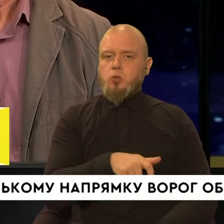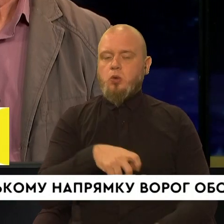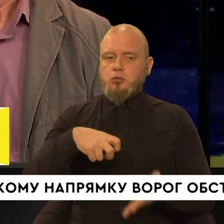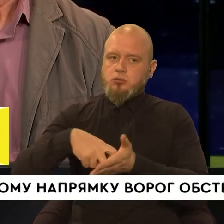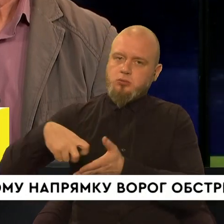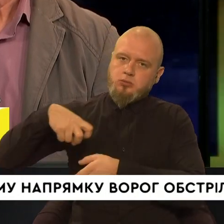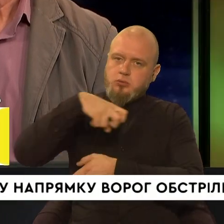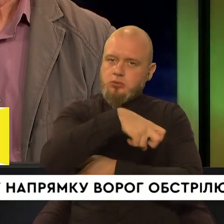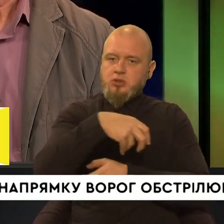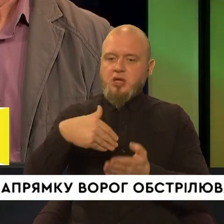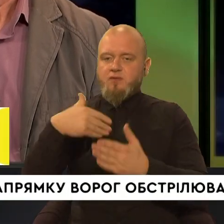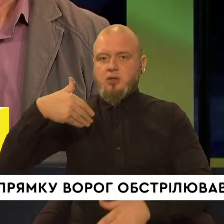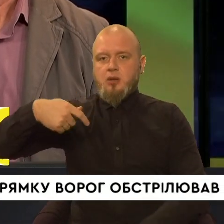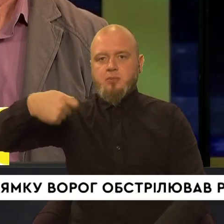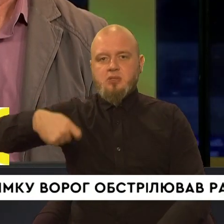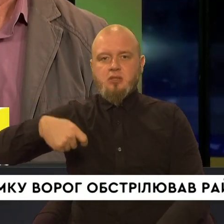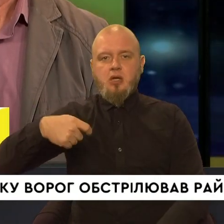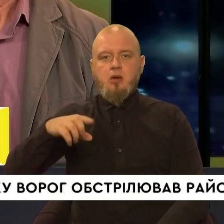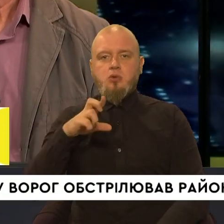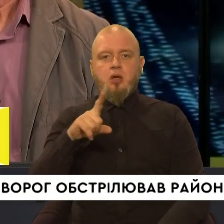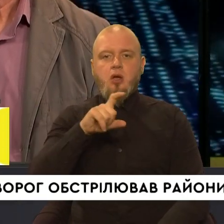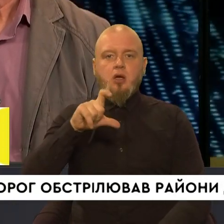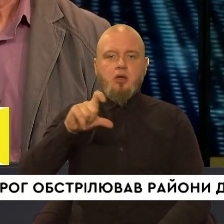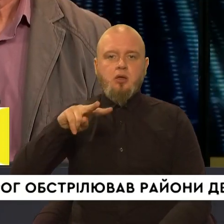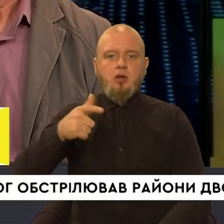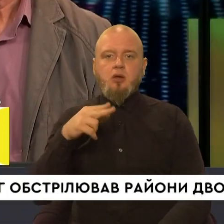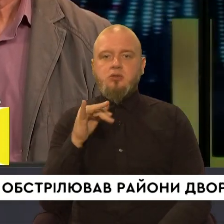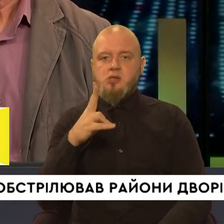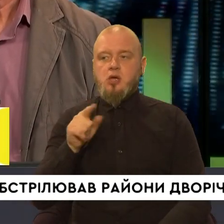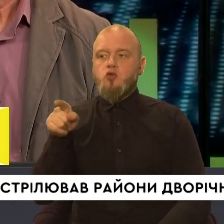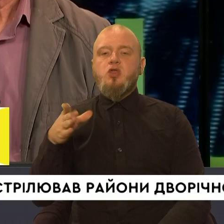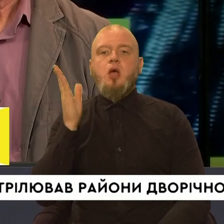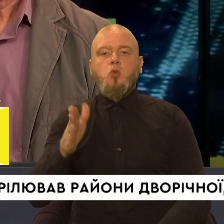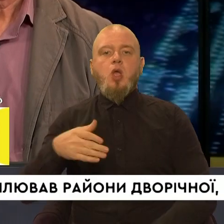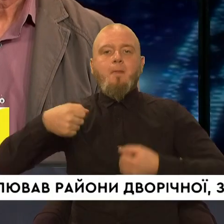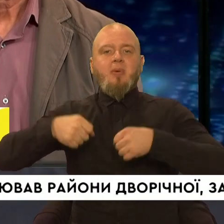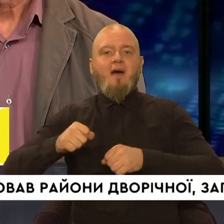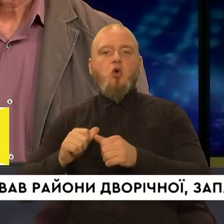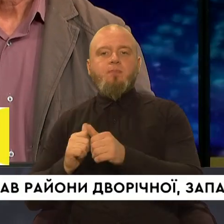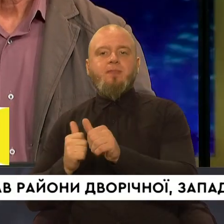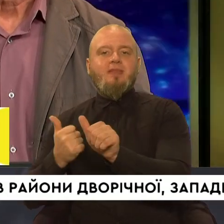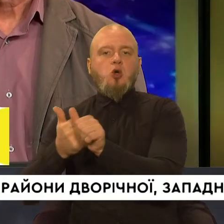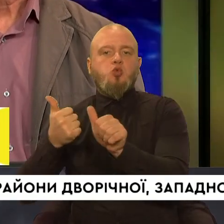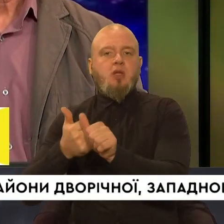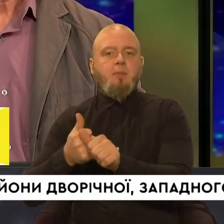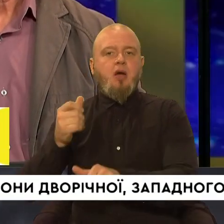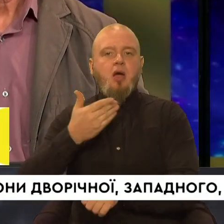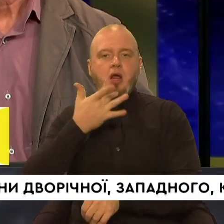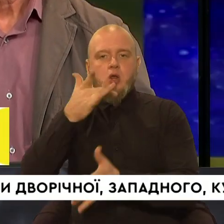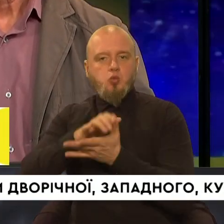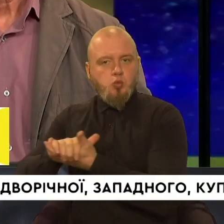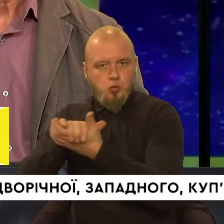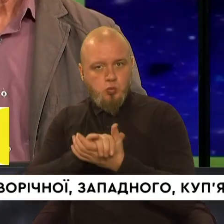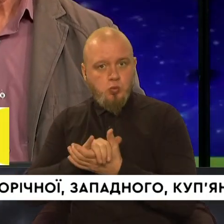лист від президента Бориса Єльцина, що вони будуть правонаступниками Радянського Союзу. Ну і